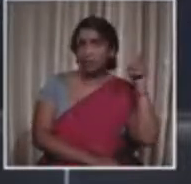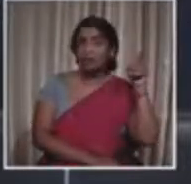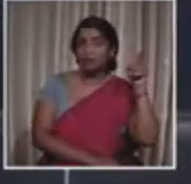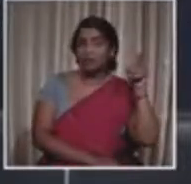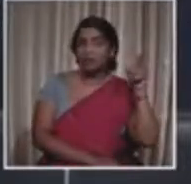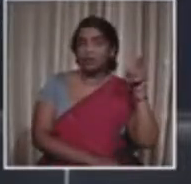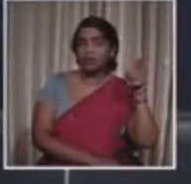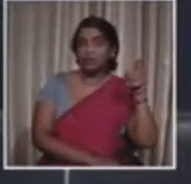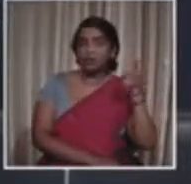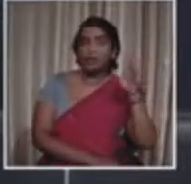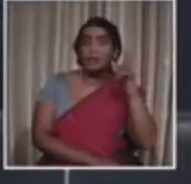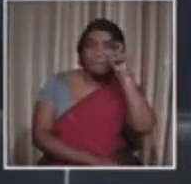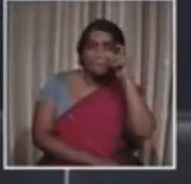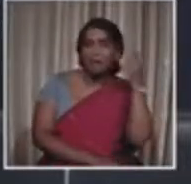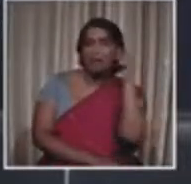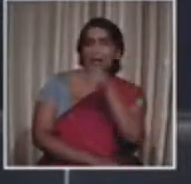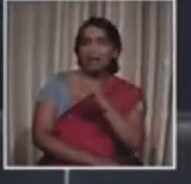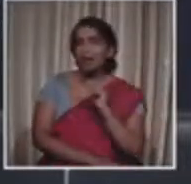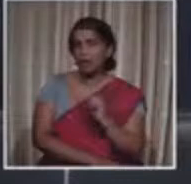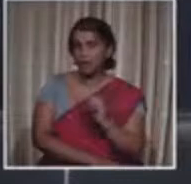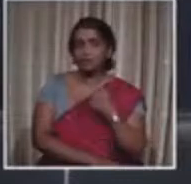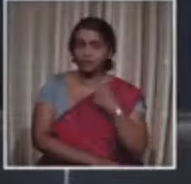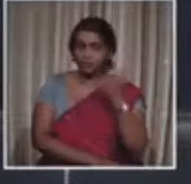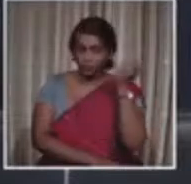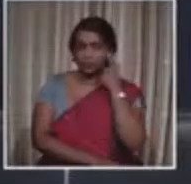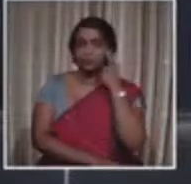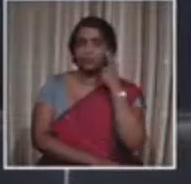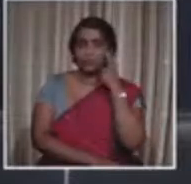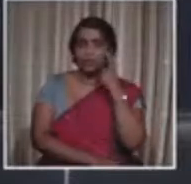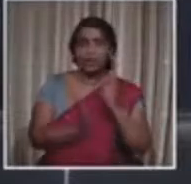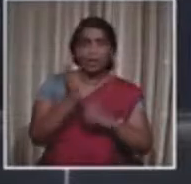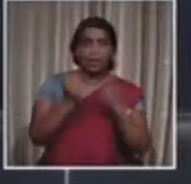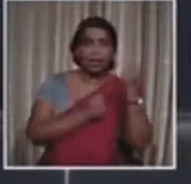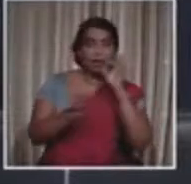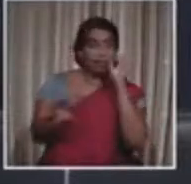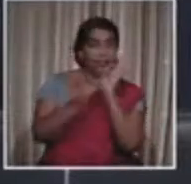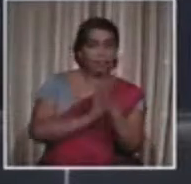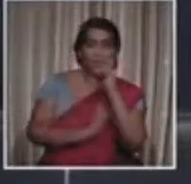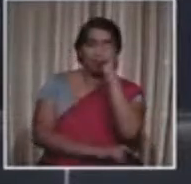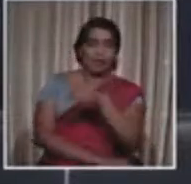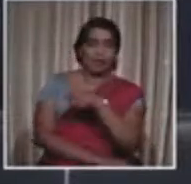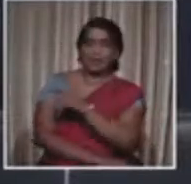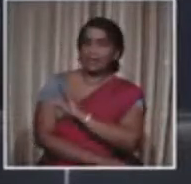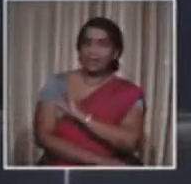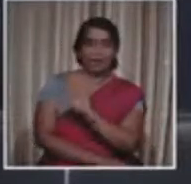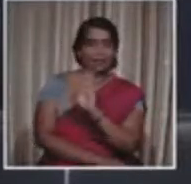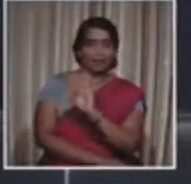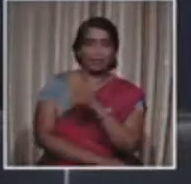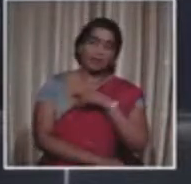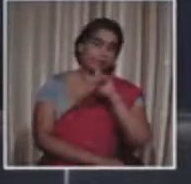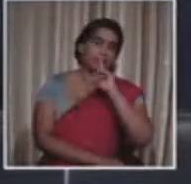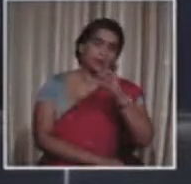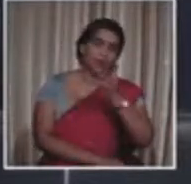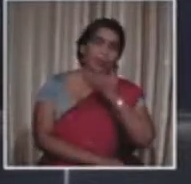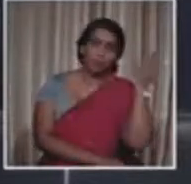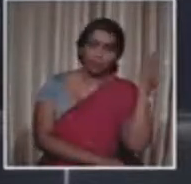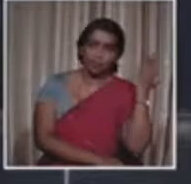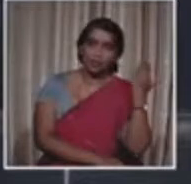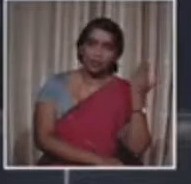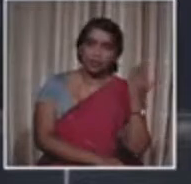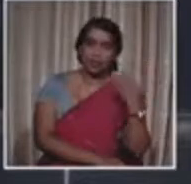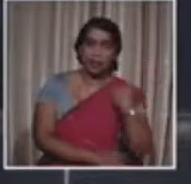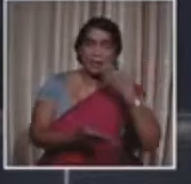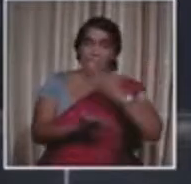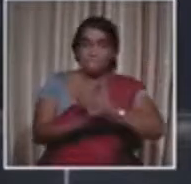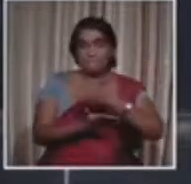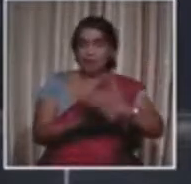ගියේ මොකද්ද වෙන්නේ කියලා බලන්න මම එකක් දන්නවා බවුසර් ගිනි තියෙන පුද්ගලයෙක් නෙමෙයි මම ඒක කියන්න පුළුවන් මෙතන අවීර කරන්න